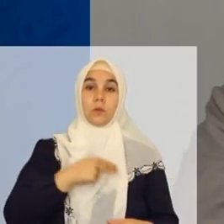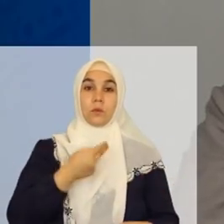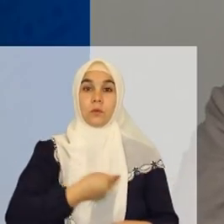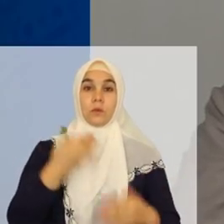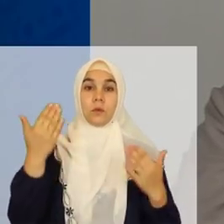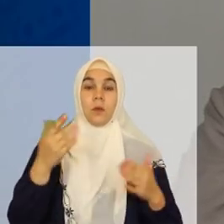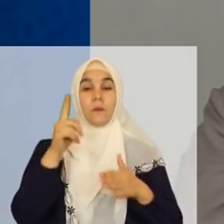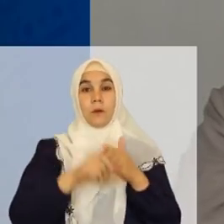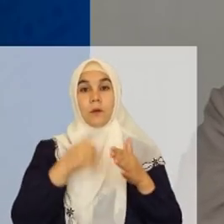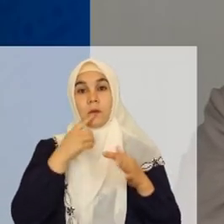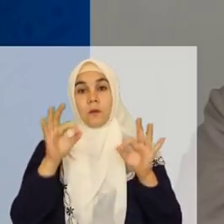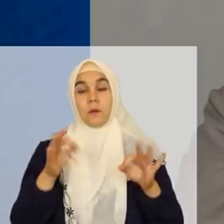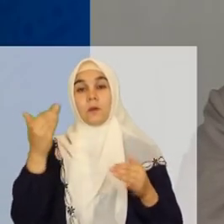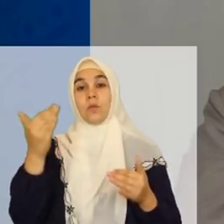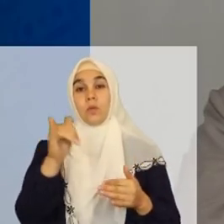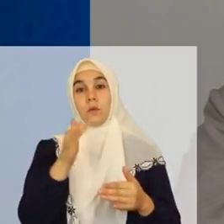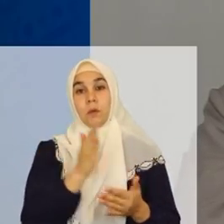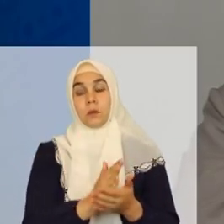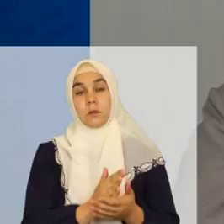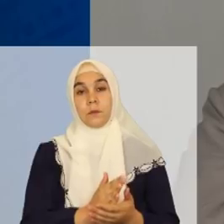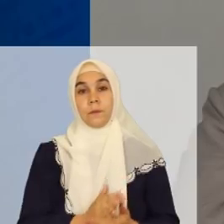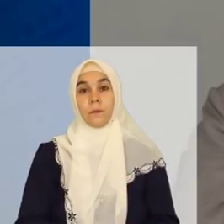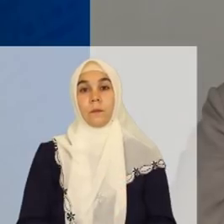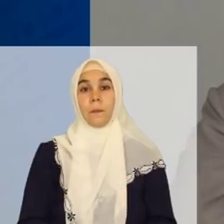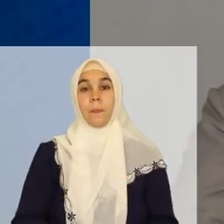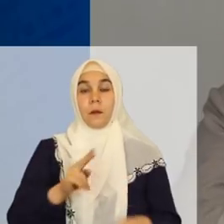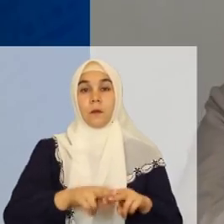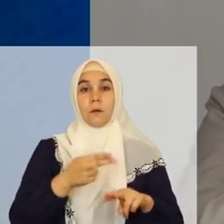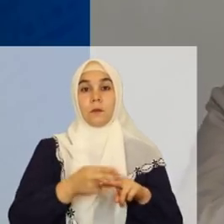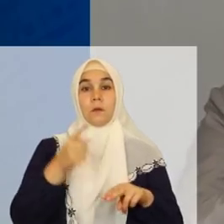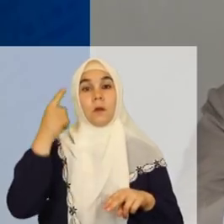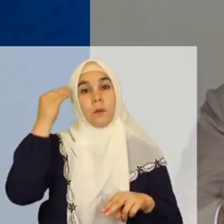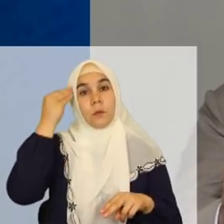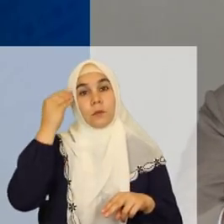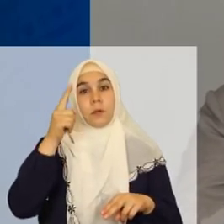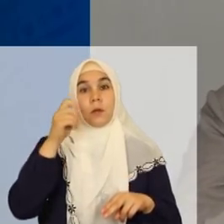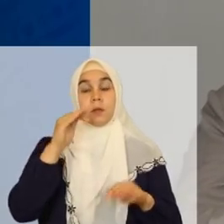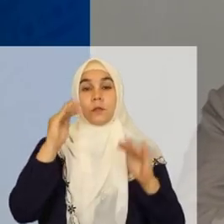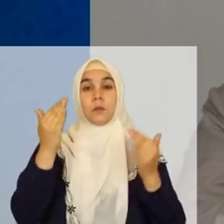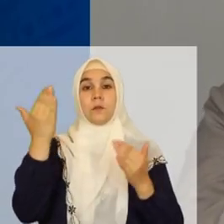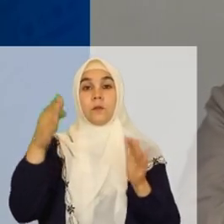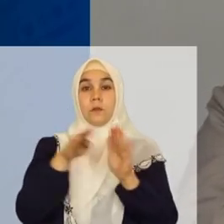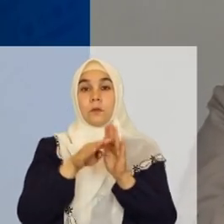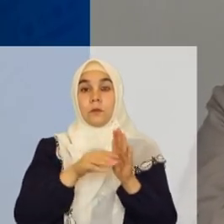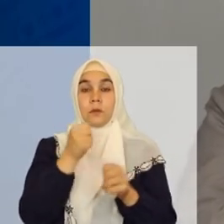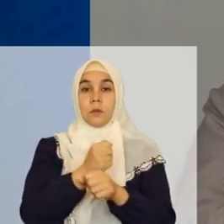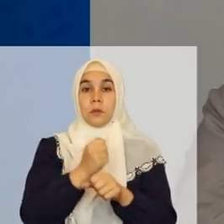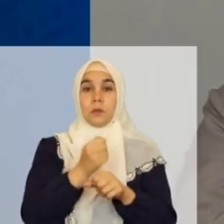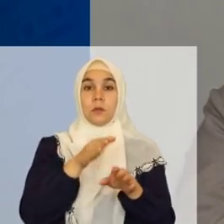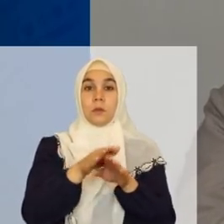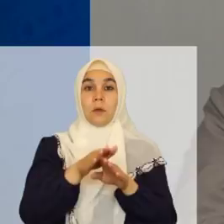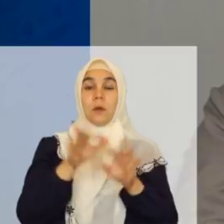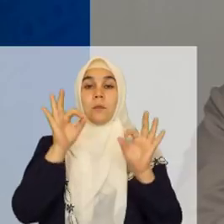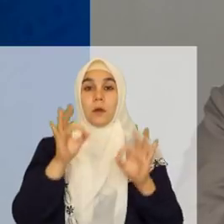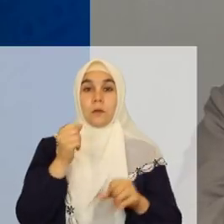kalplerinin takvasıdandır diyordu Allah. Ana hacni amallarını kılış, şularını joy joyiga